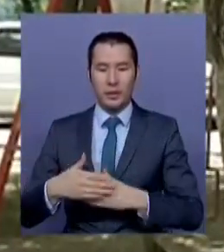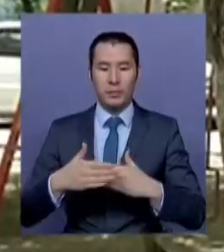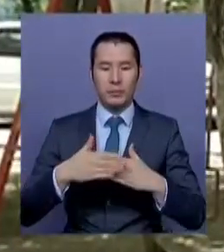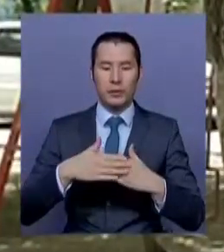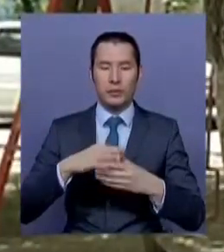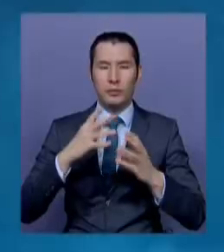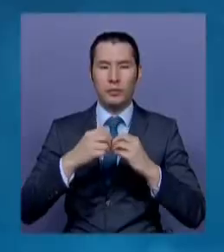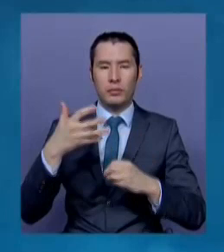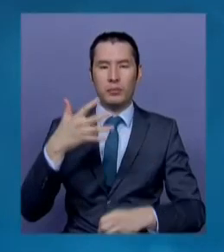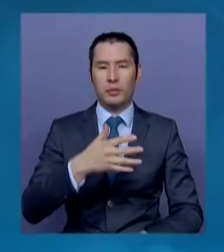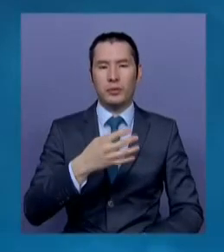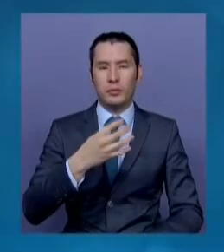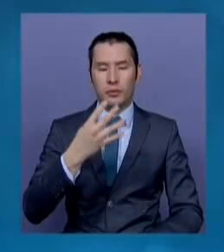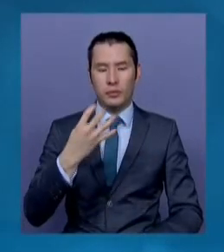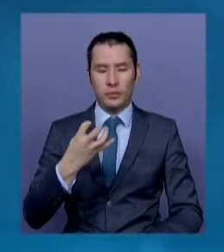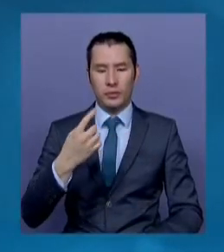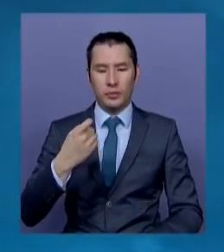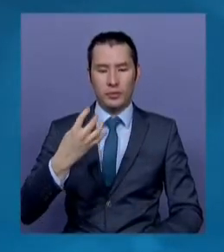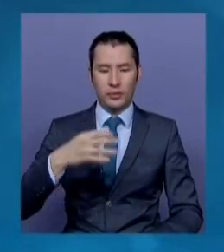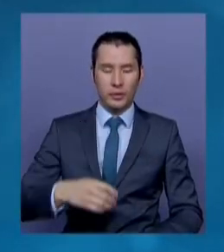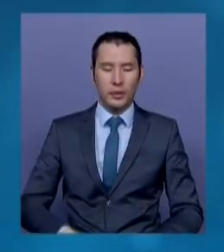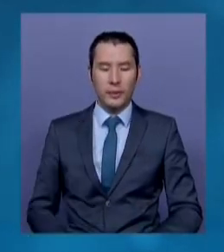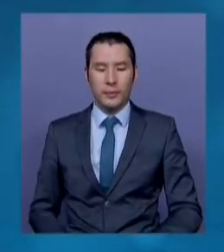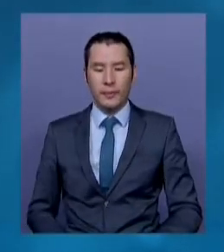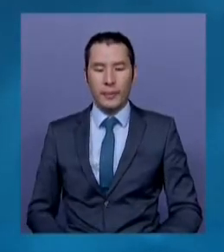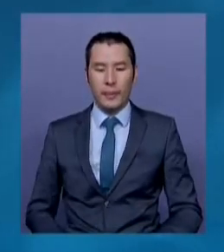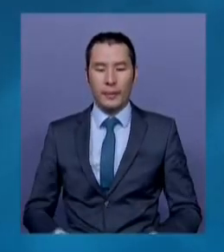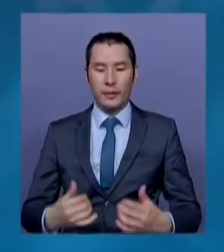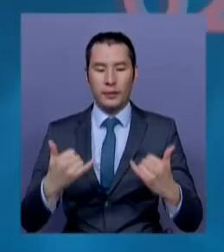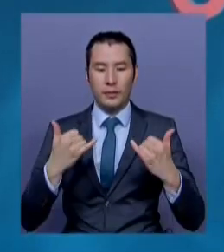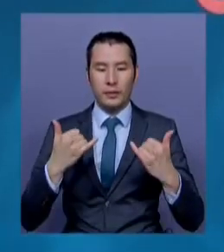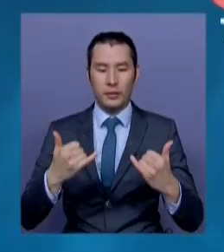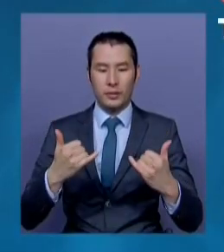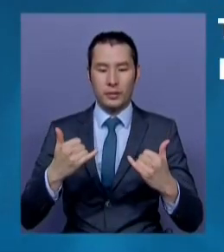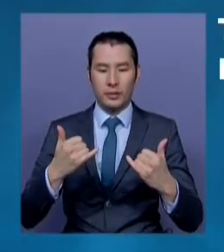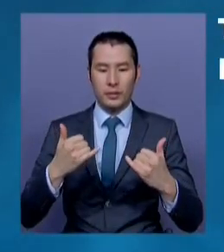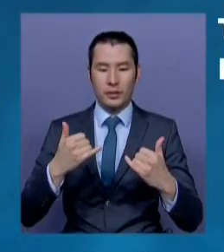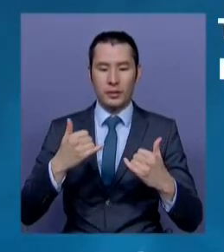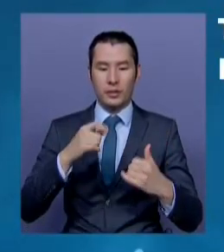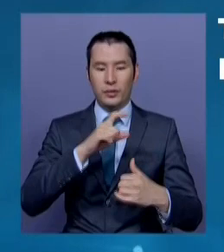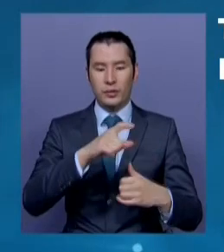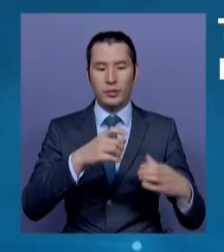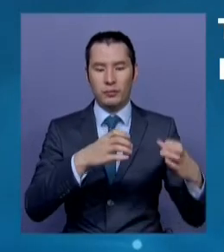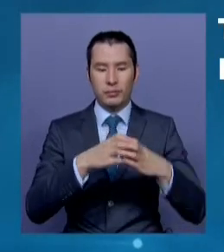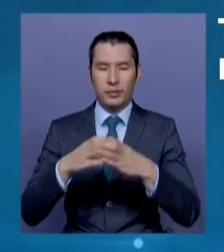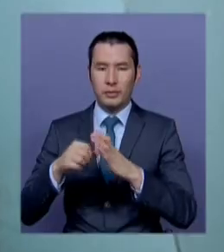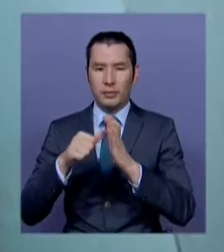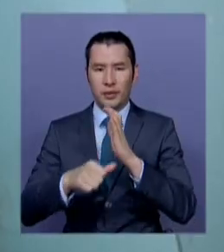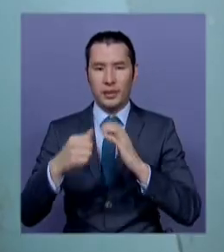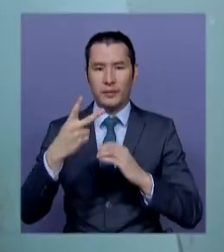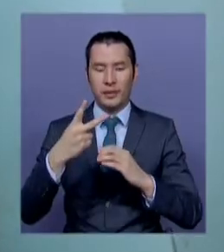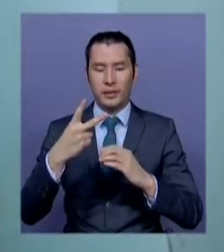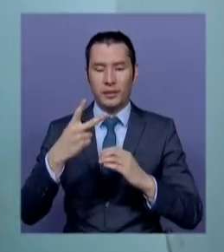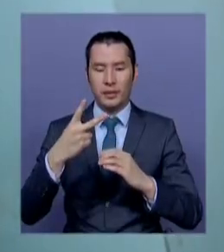5144 подъезд жасаймыз. Санитарлық жұмыстарды атқару үшін бүгін барлығы 441 маман 62 топқа бөлініп жұмыс істеді.